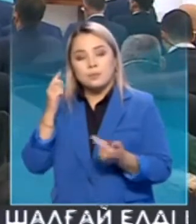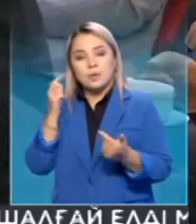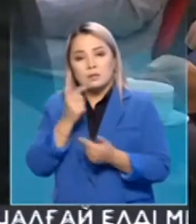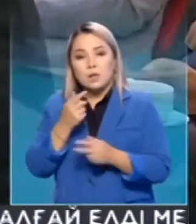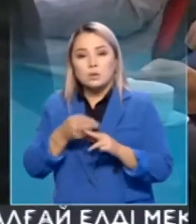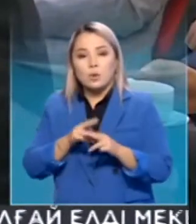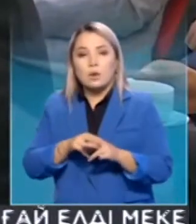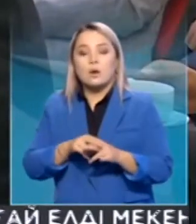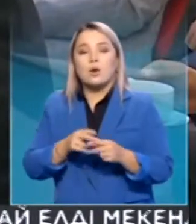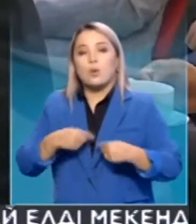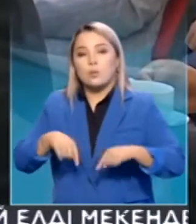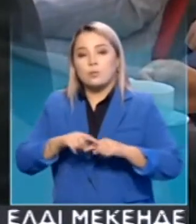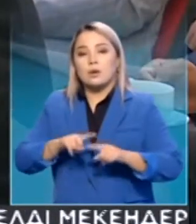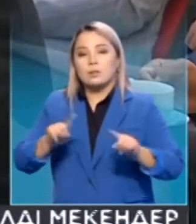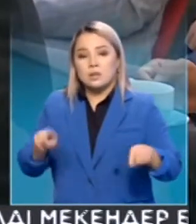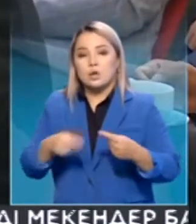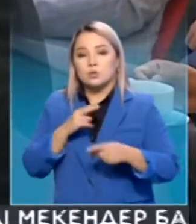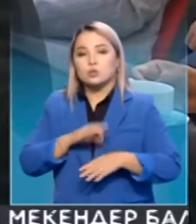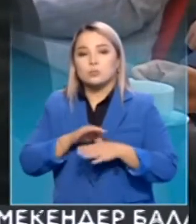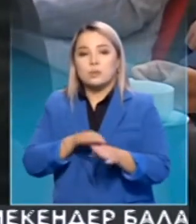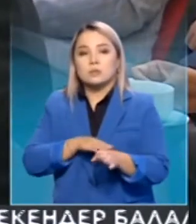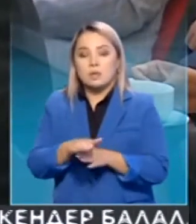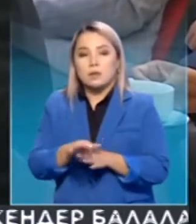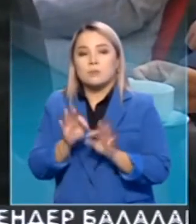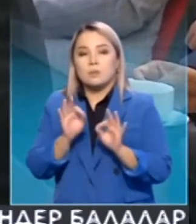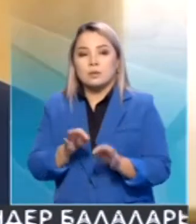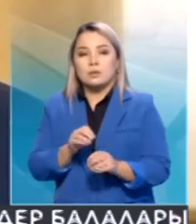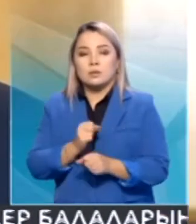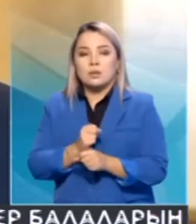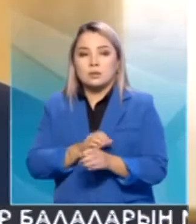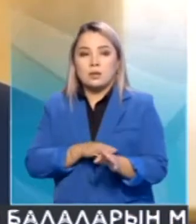қоғамды қайта құруға батыл қадам жасалып отыр.